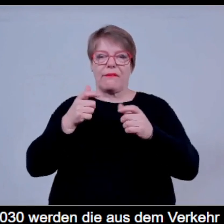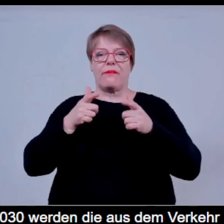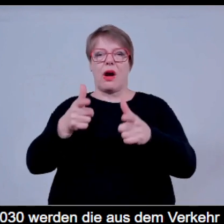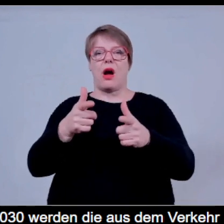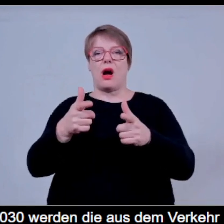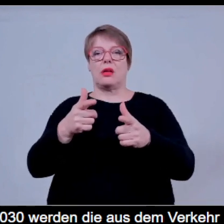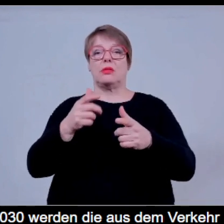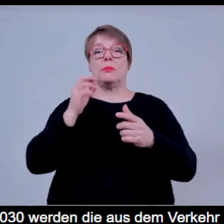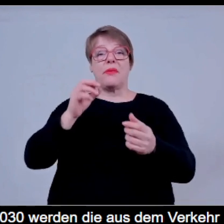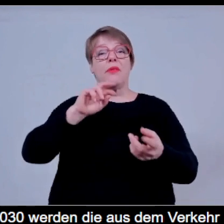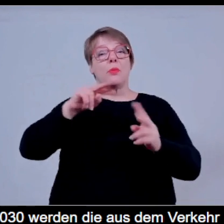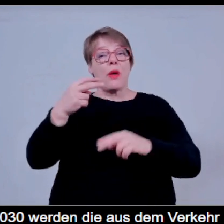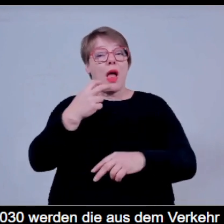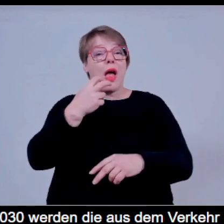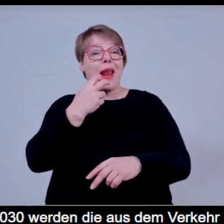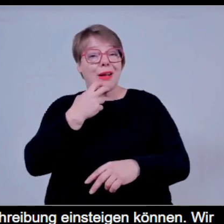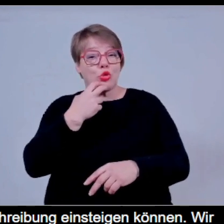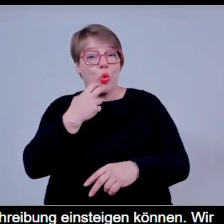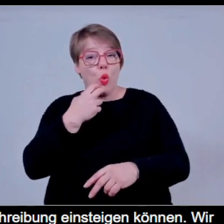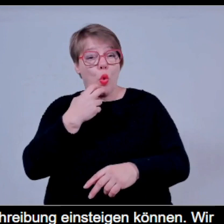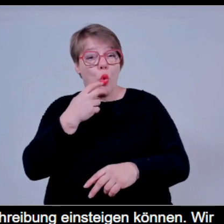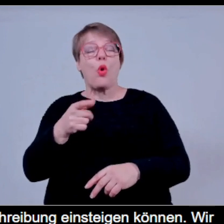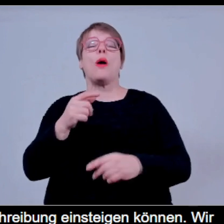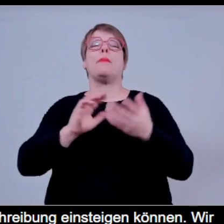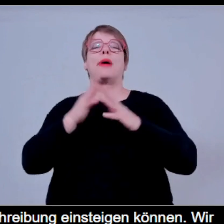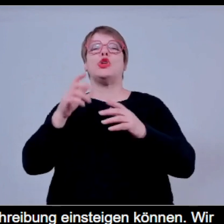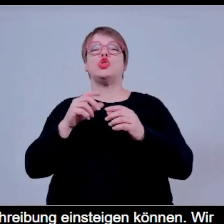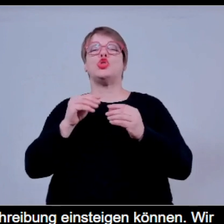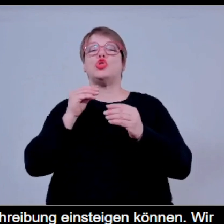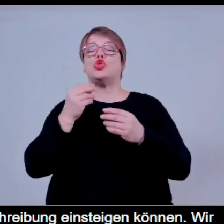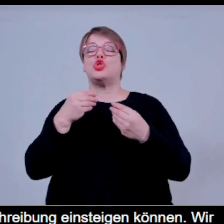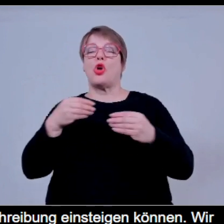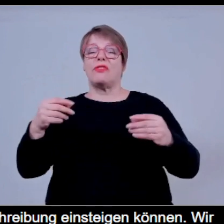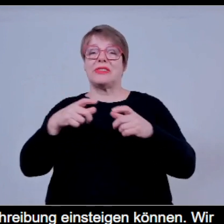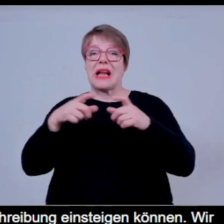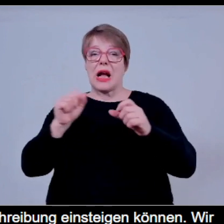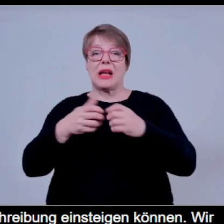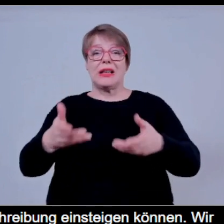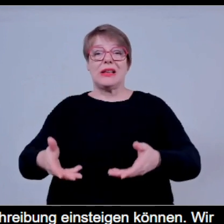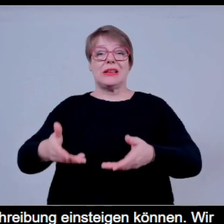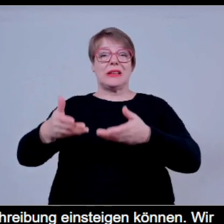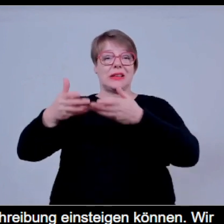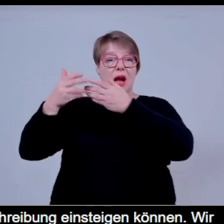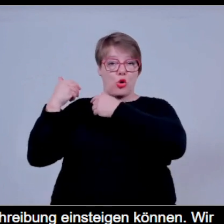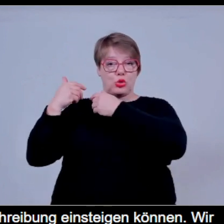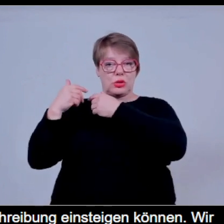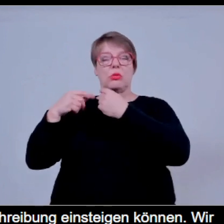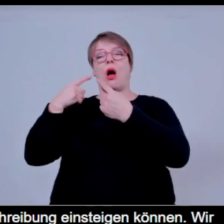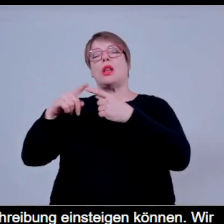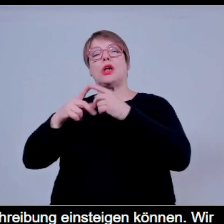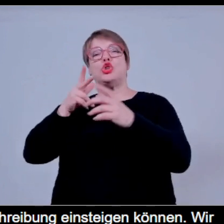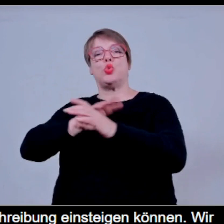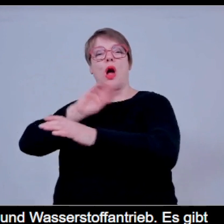wir sind für alle Eventualitäten hier entsprechend auch gerüstet. Und ein solches innovatives und mehr funktionales Fahrzeug